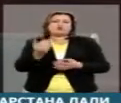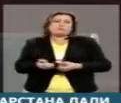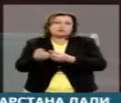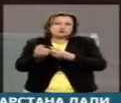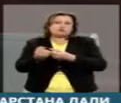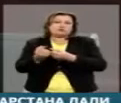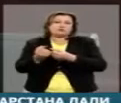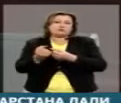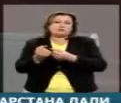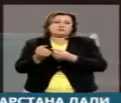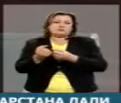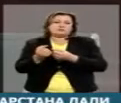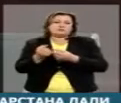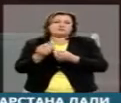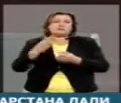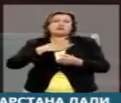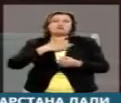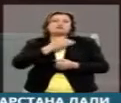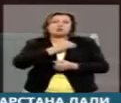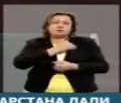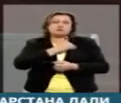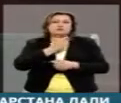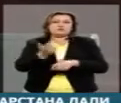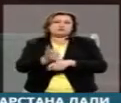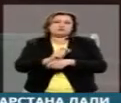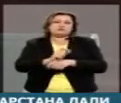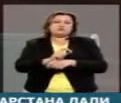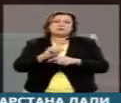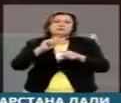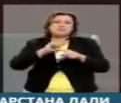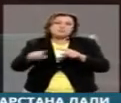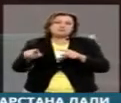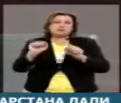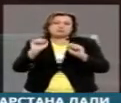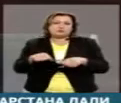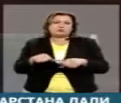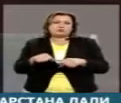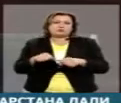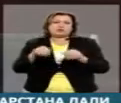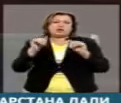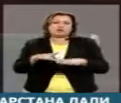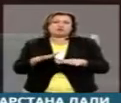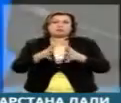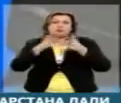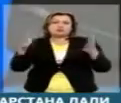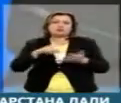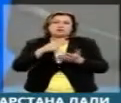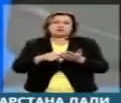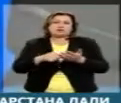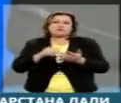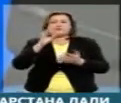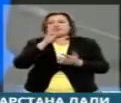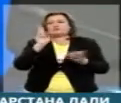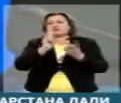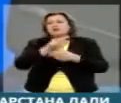поддержка, наше желание очень оперативно можно решить большую задачу. В ходе